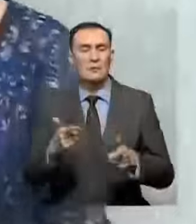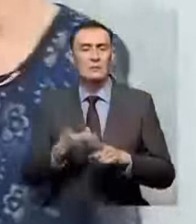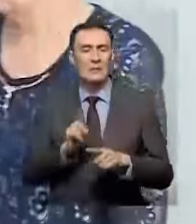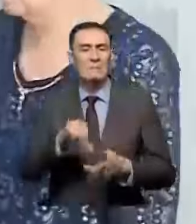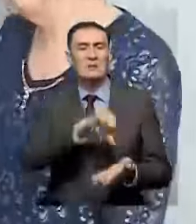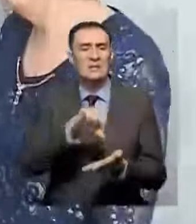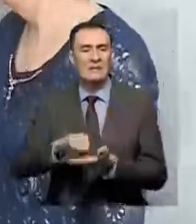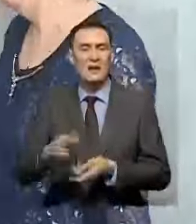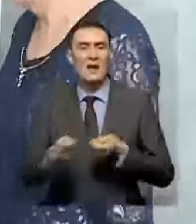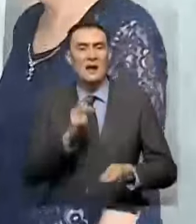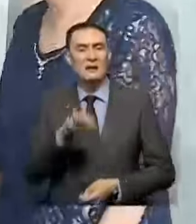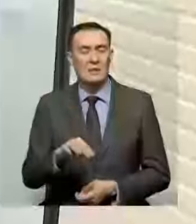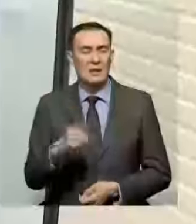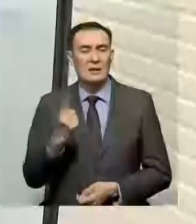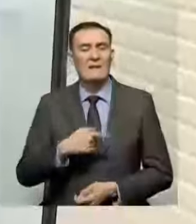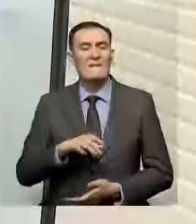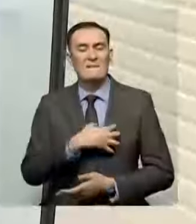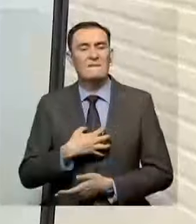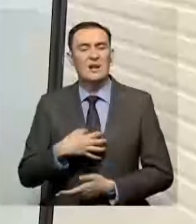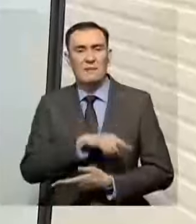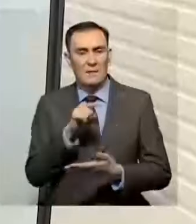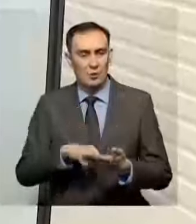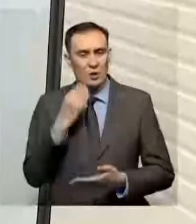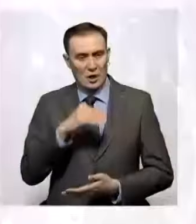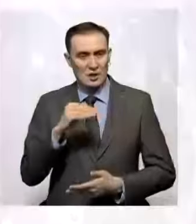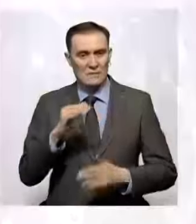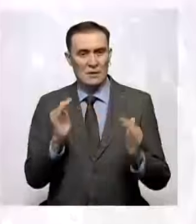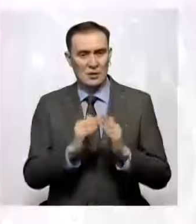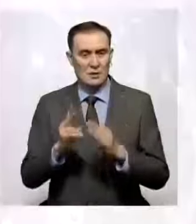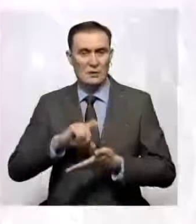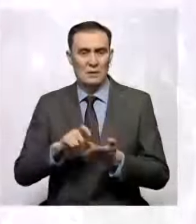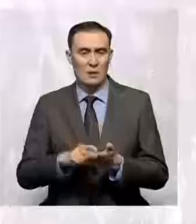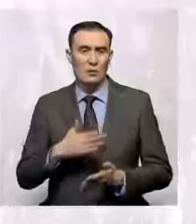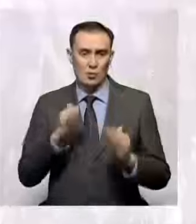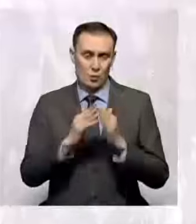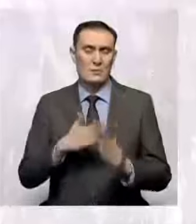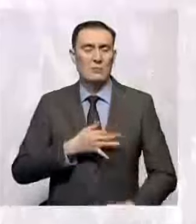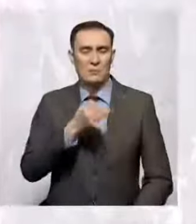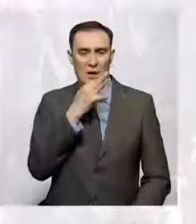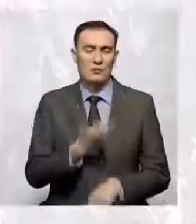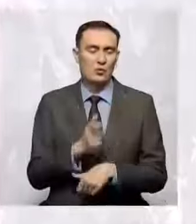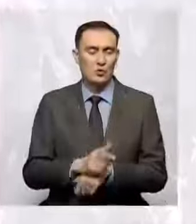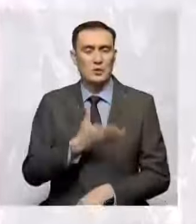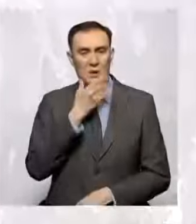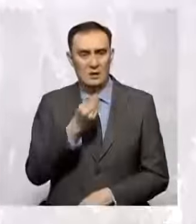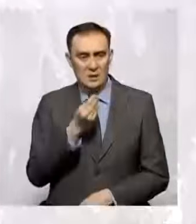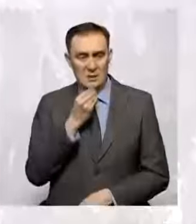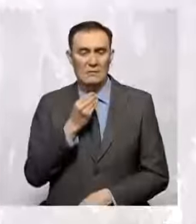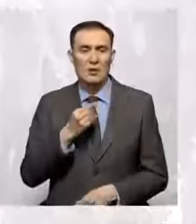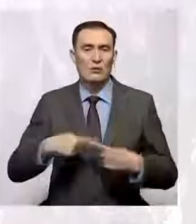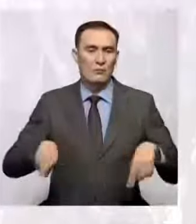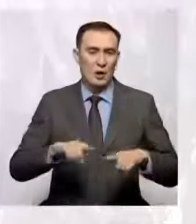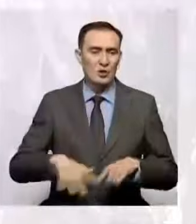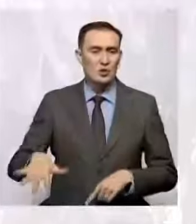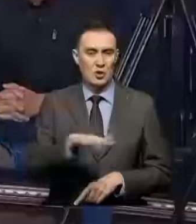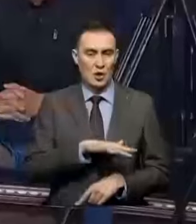– представители акимата. Один из важных вопросов – качество жилья. Дом нам нравится, очень красиво. И двор, и